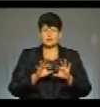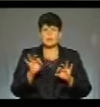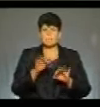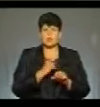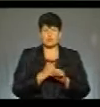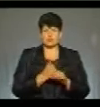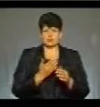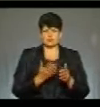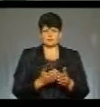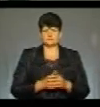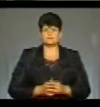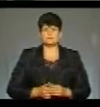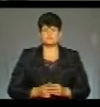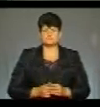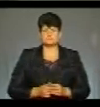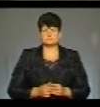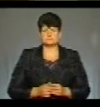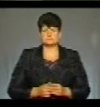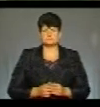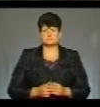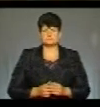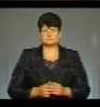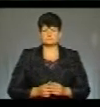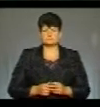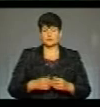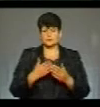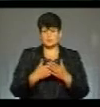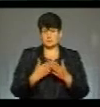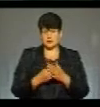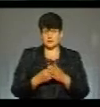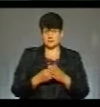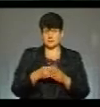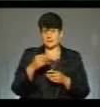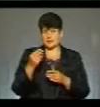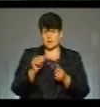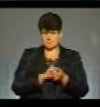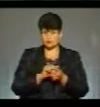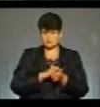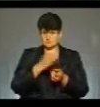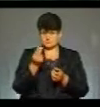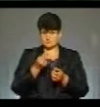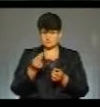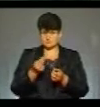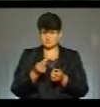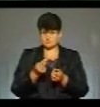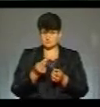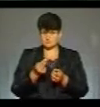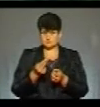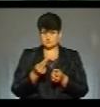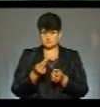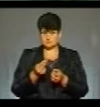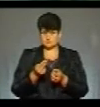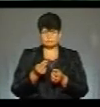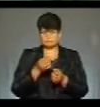ним. От, допустимо, акварелі на папері я починаю, так, запору. Тому що